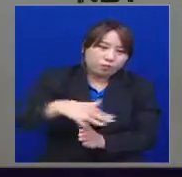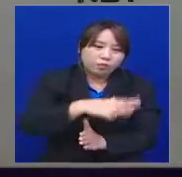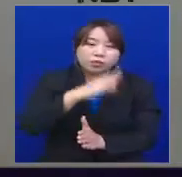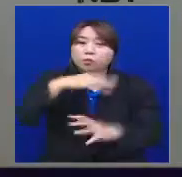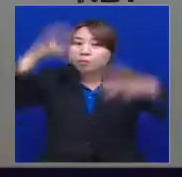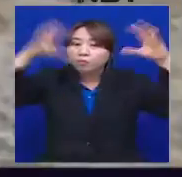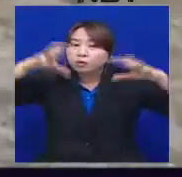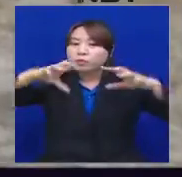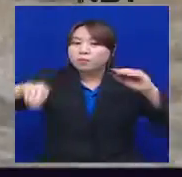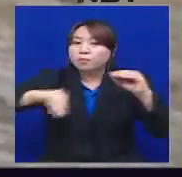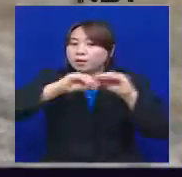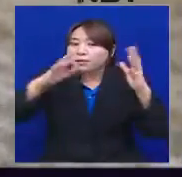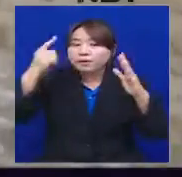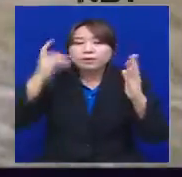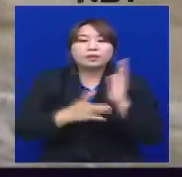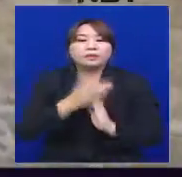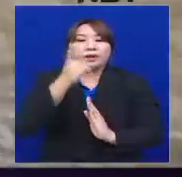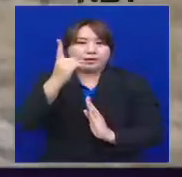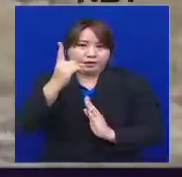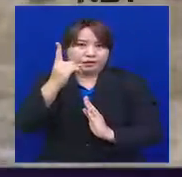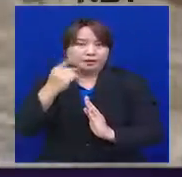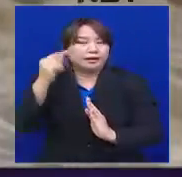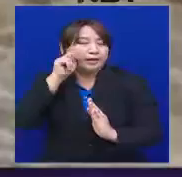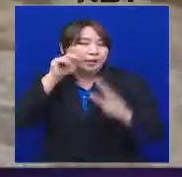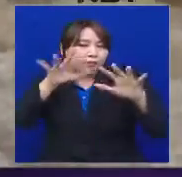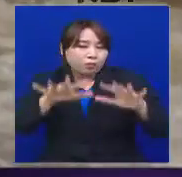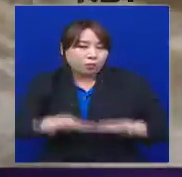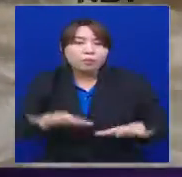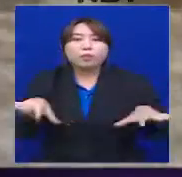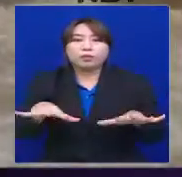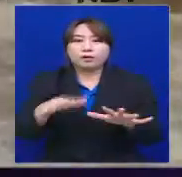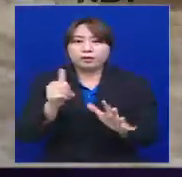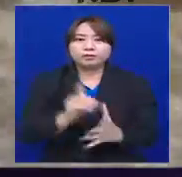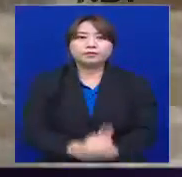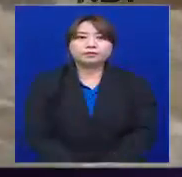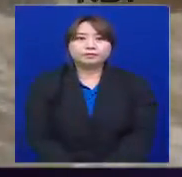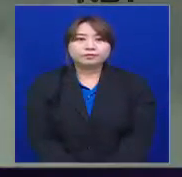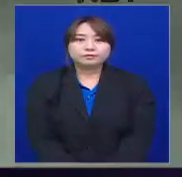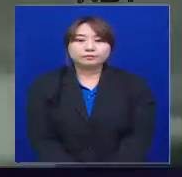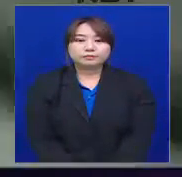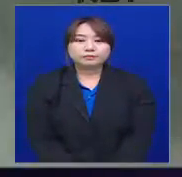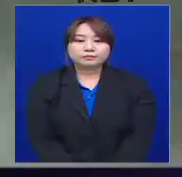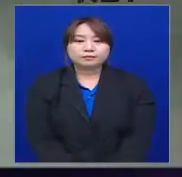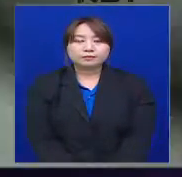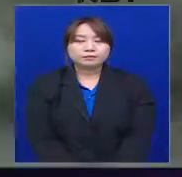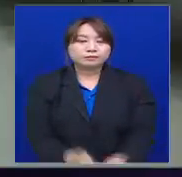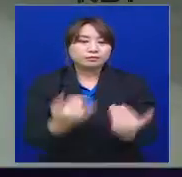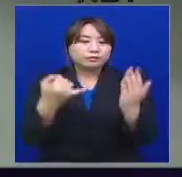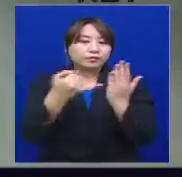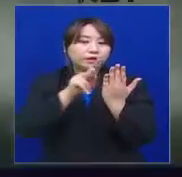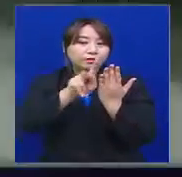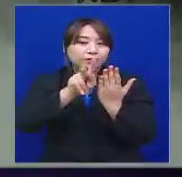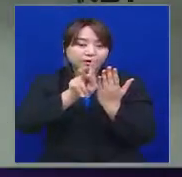ตกลงมาเพิ่มคาดว่าไม่เกิน 1สัปดาห์น้ำจะลดลงสู่ภาวะปกติครับส่วนที่จังหวัด